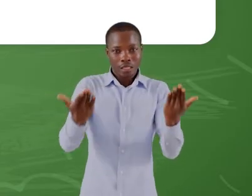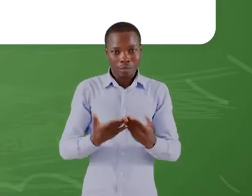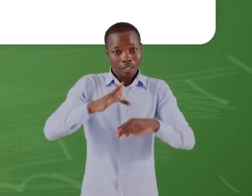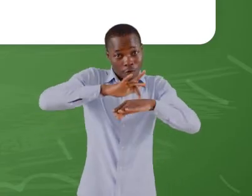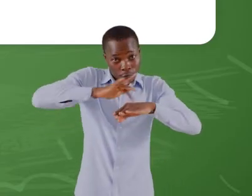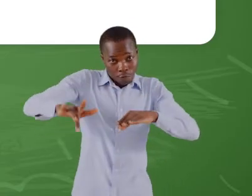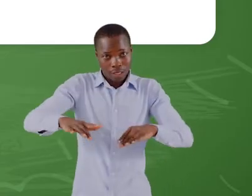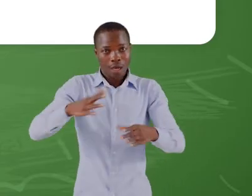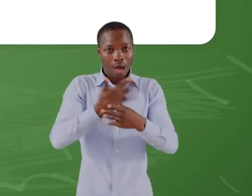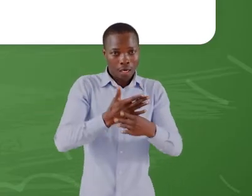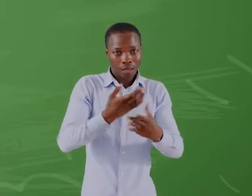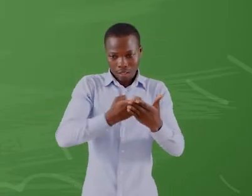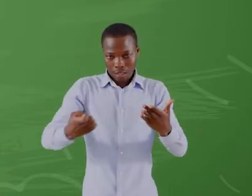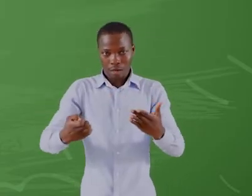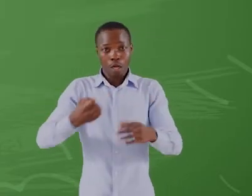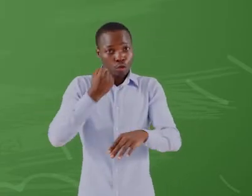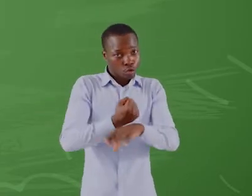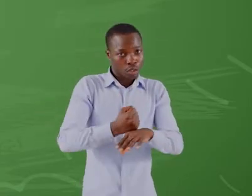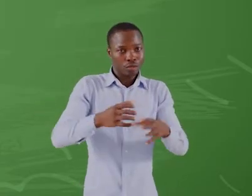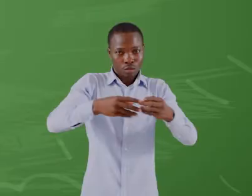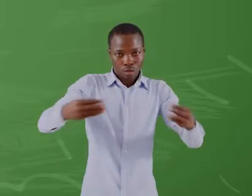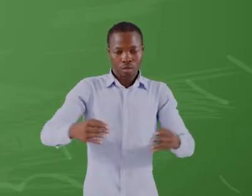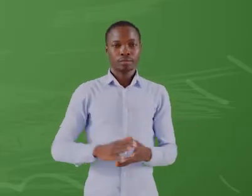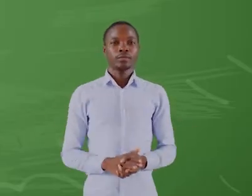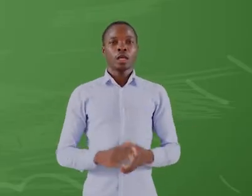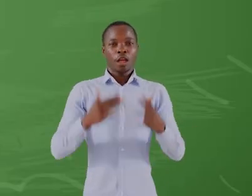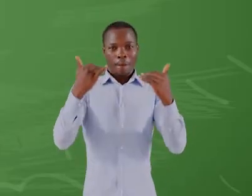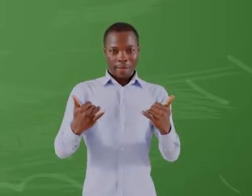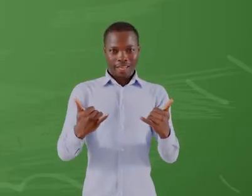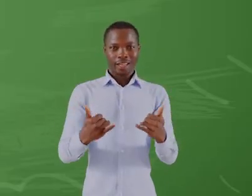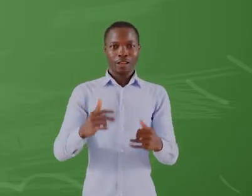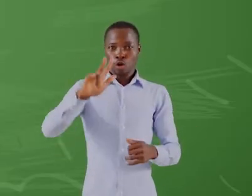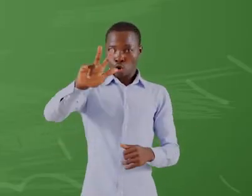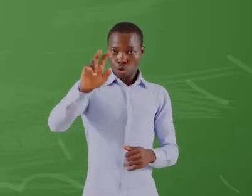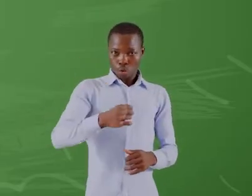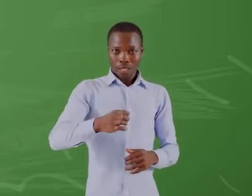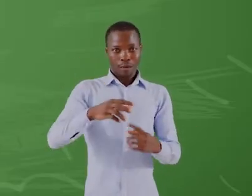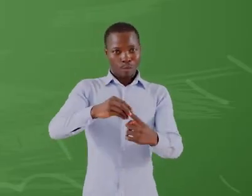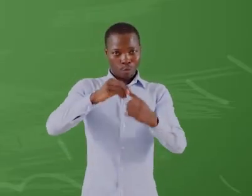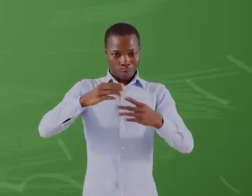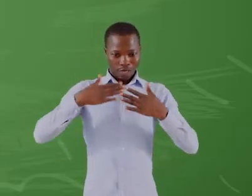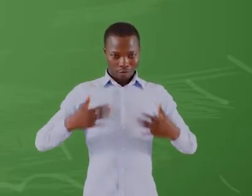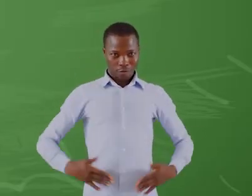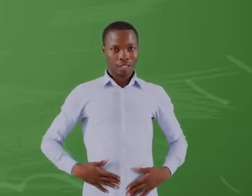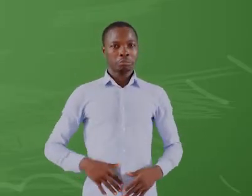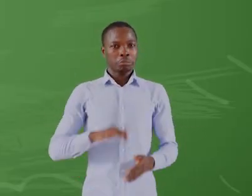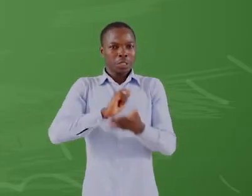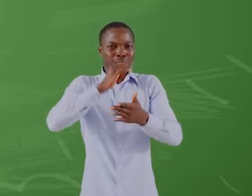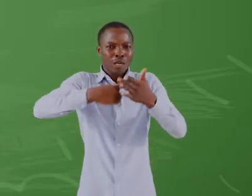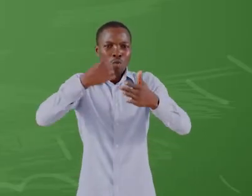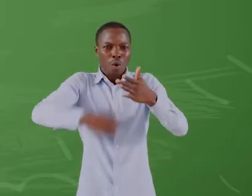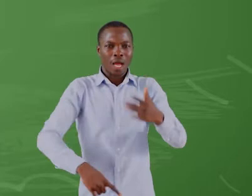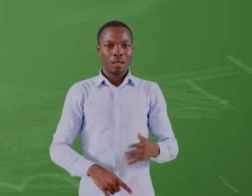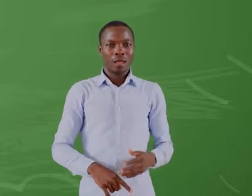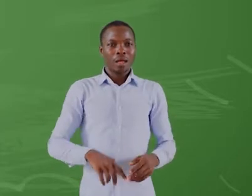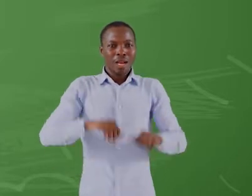solides de ce sol. Nous allons voir une troisième propriété physique du sol, la capacité de rétention en eau. Nous allons